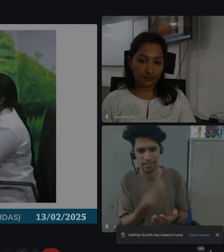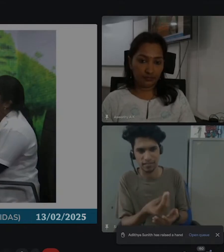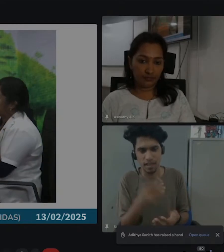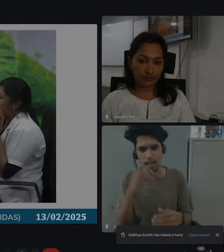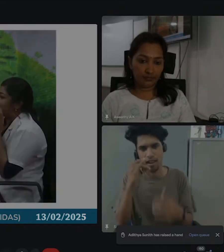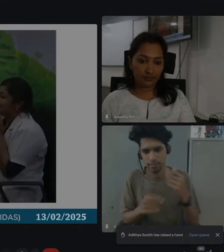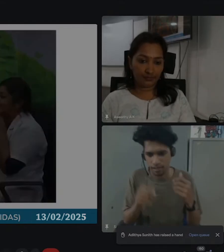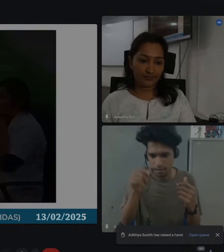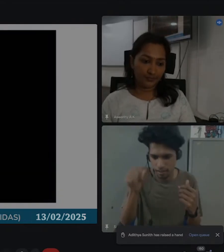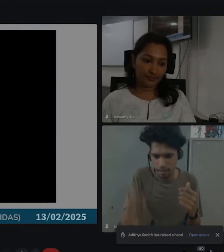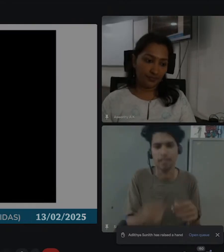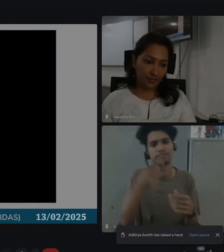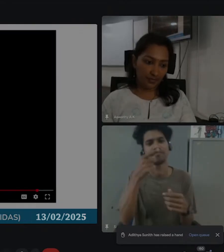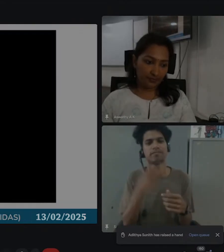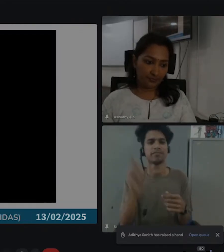വെരി ഗുഡ്.